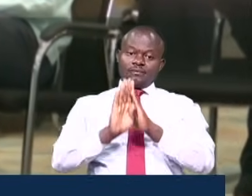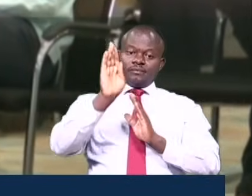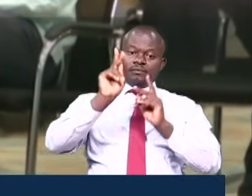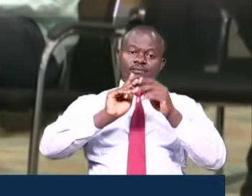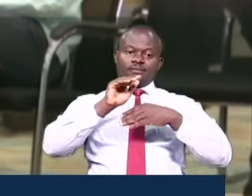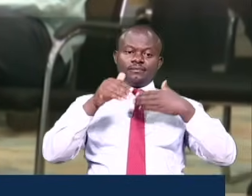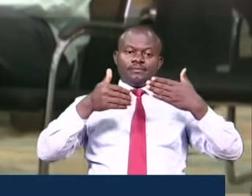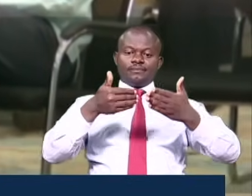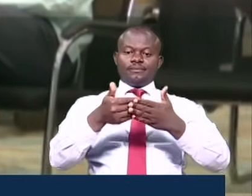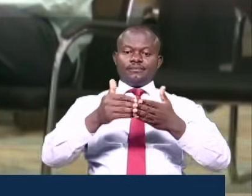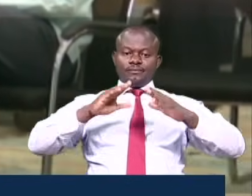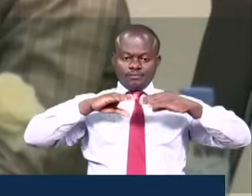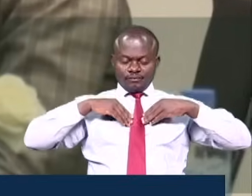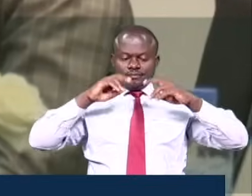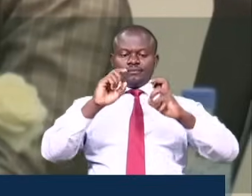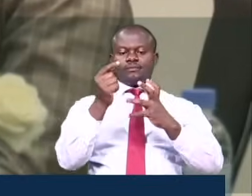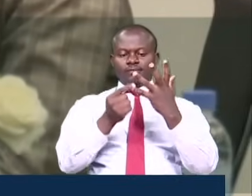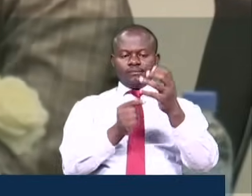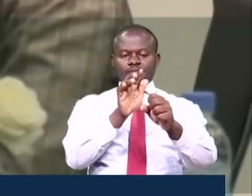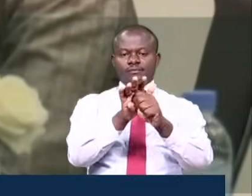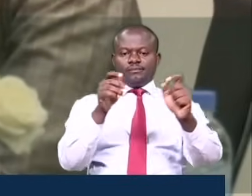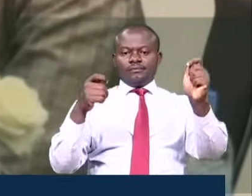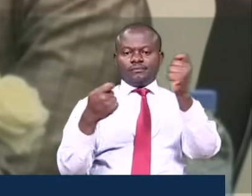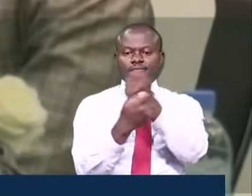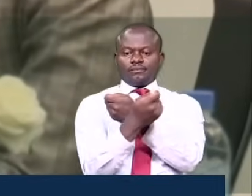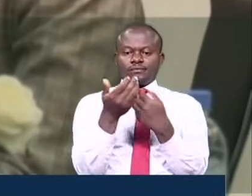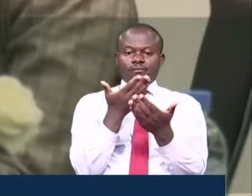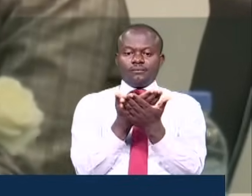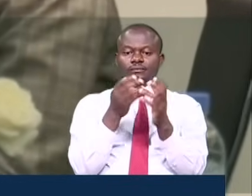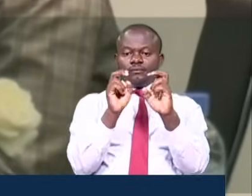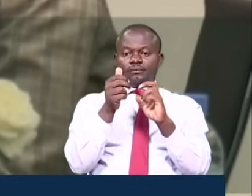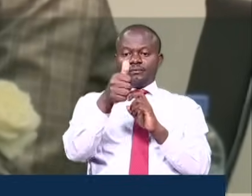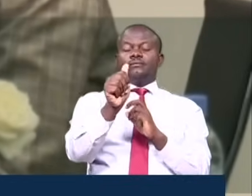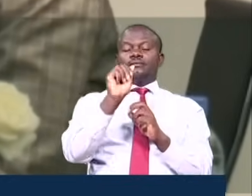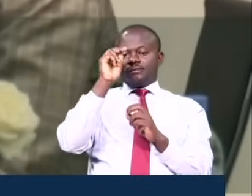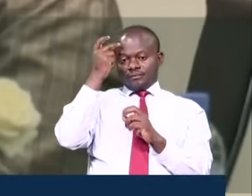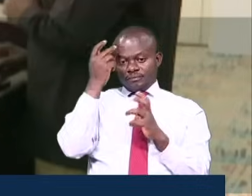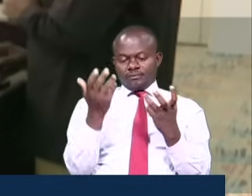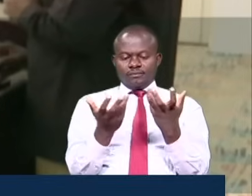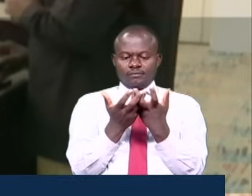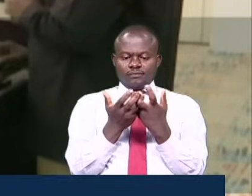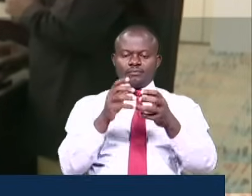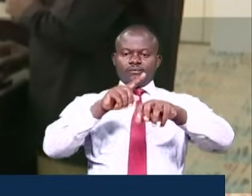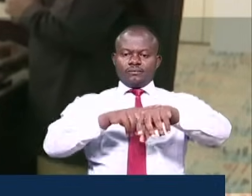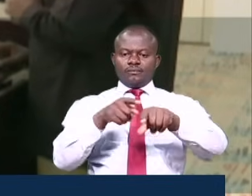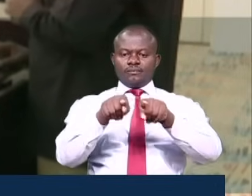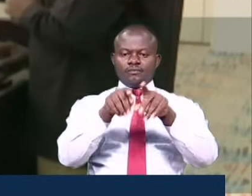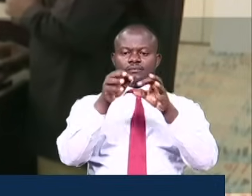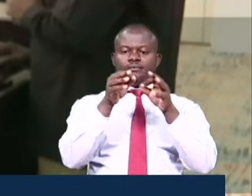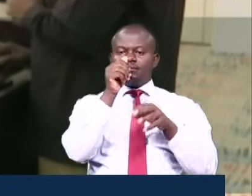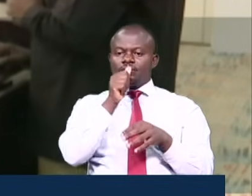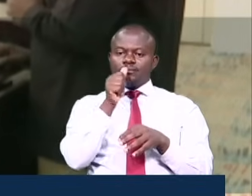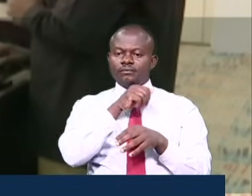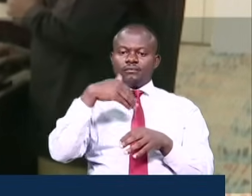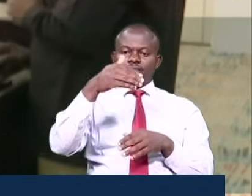ry'umuturage bemeranya ko hari byinshi byahindutse bisaba ko iyipolitike nayo ijyanishwa n'igihe nk'uko bigarukwaho n'umunyamabanga